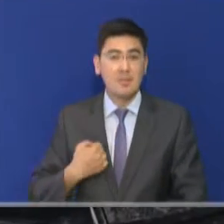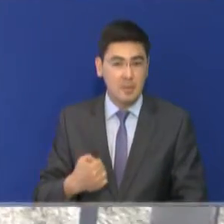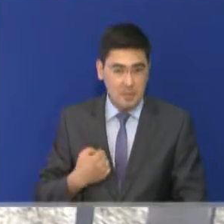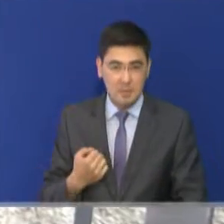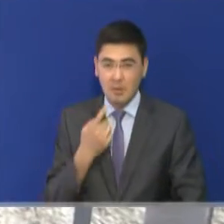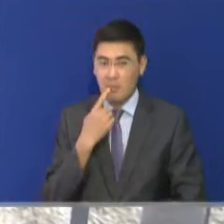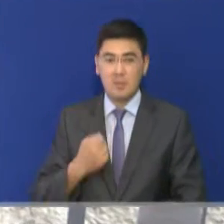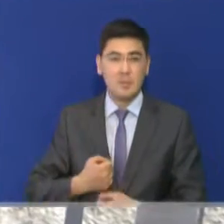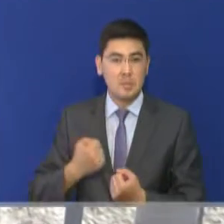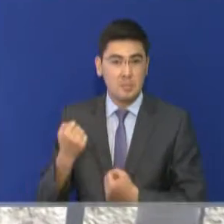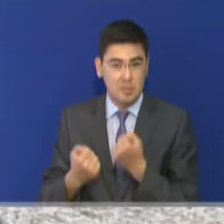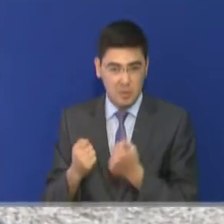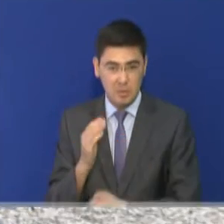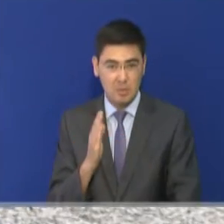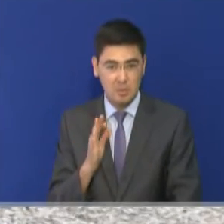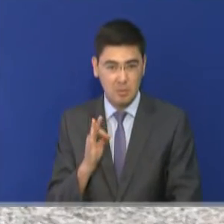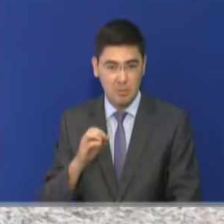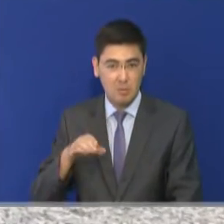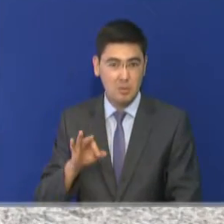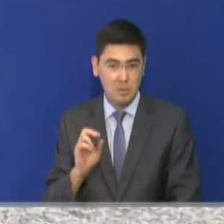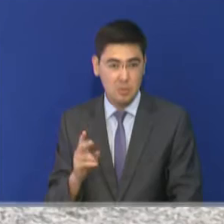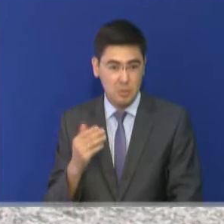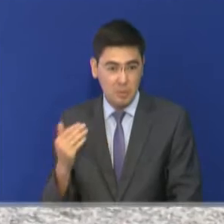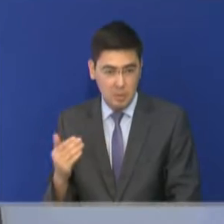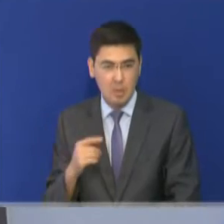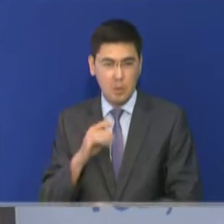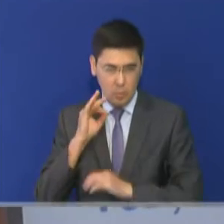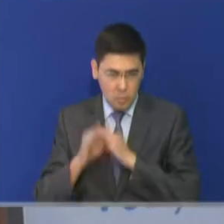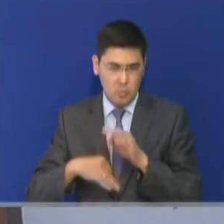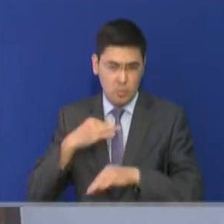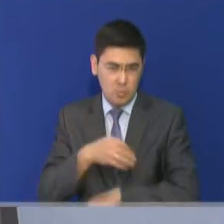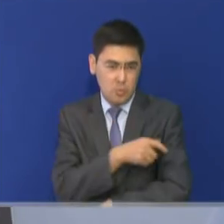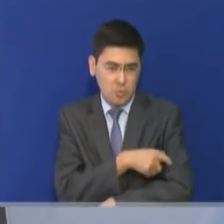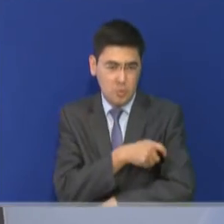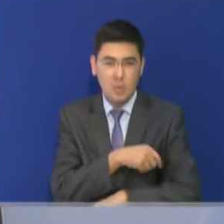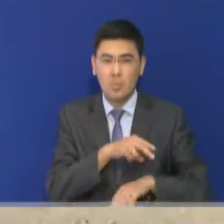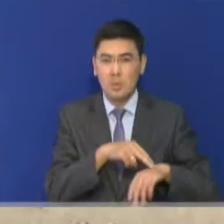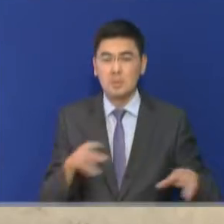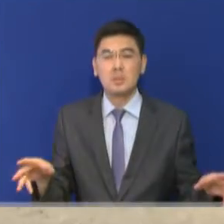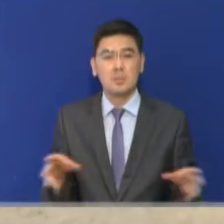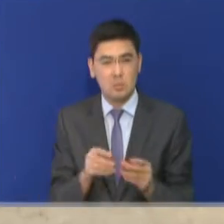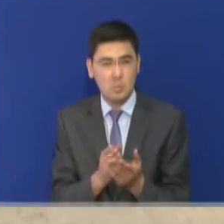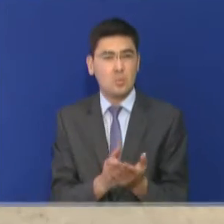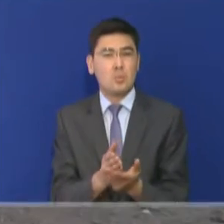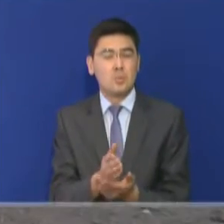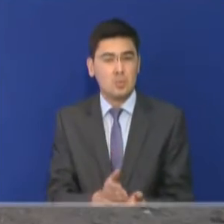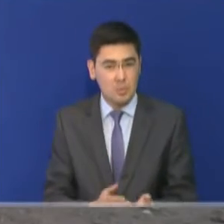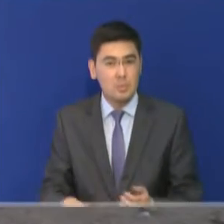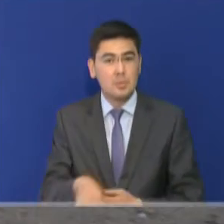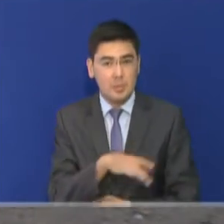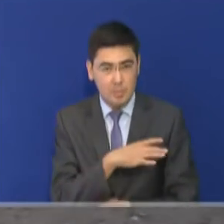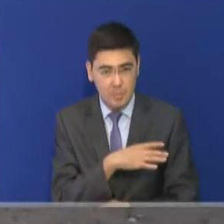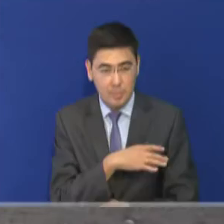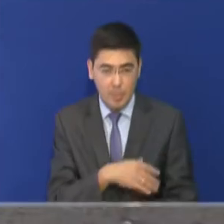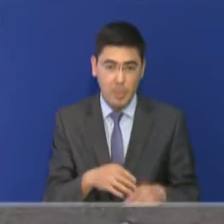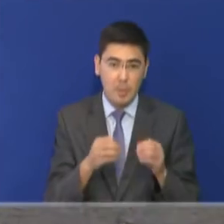военная техника регионального командования «Восток» несли круглосуточное дежурство совместно с сотрудниками полиции и здравоохранения